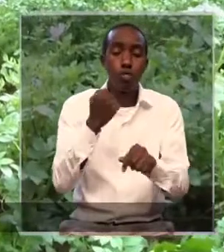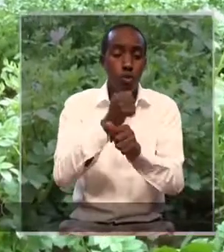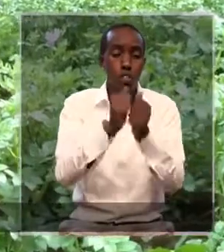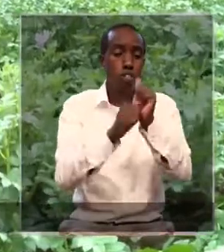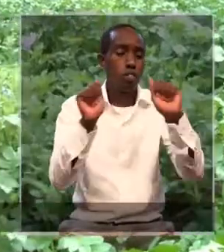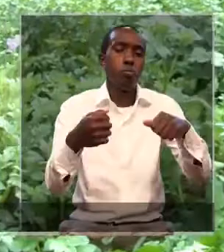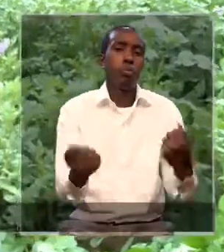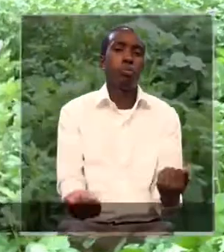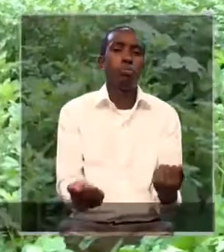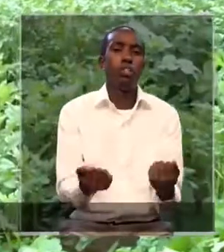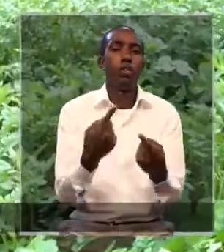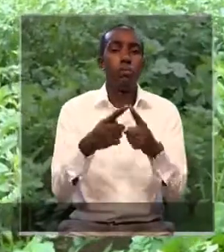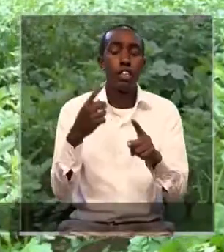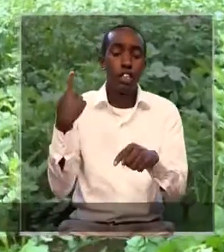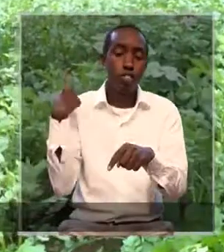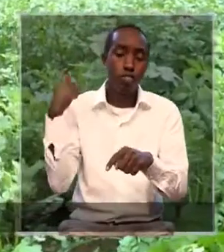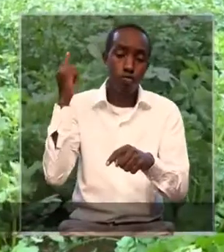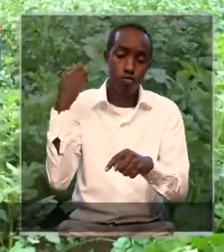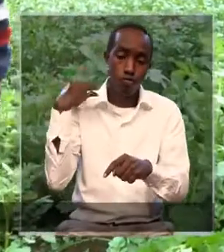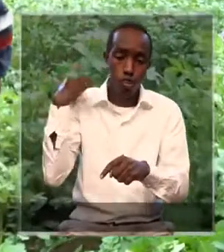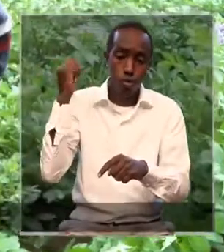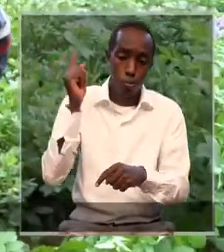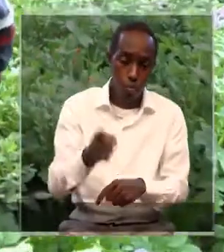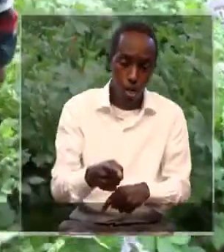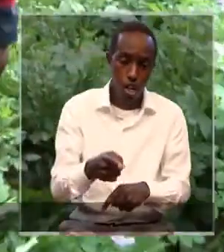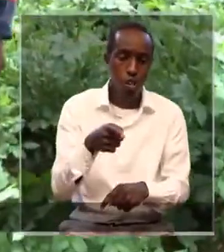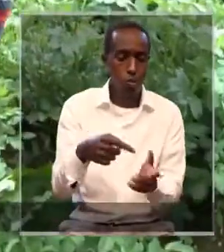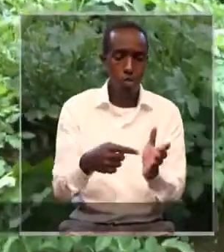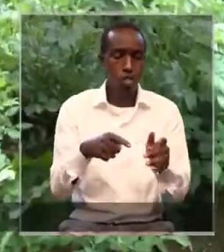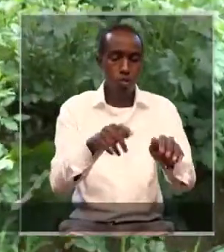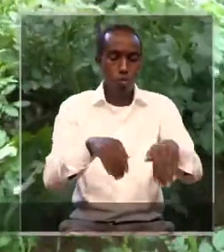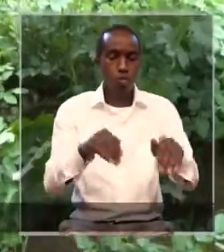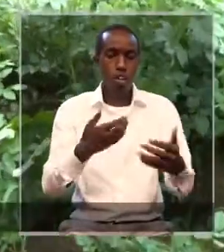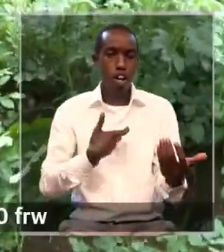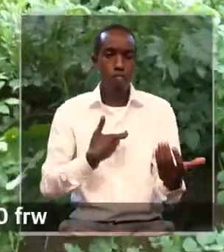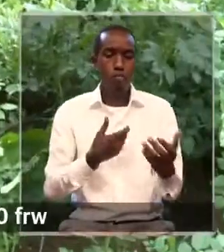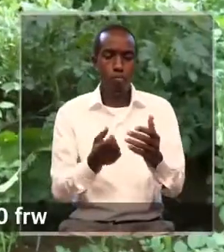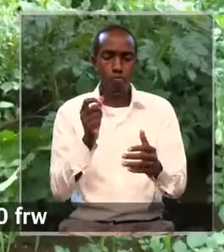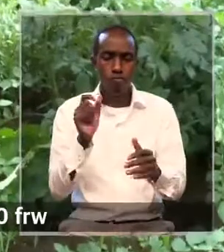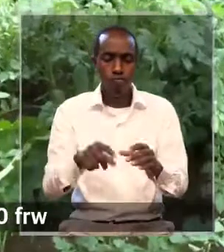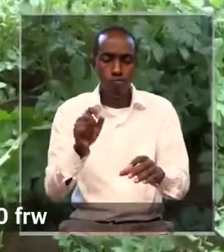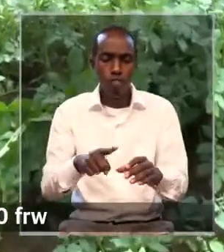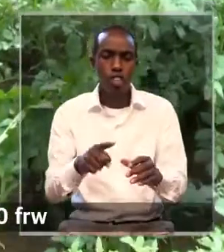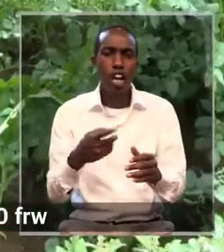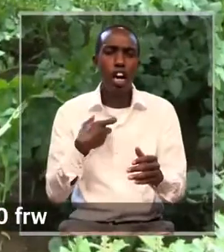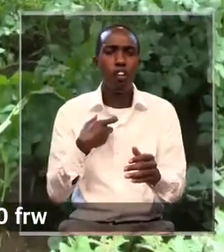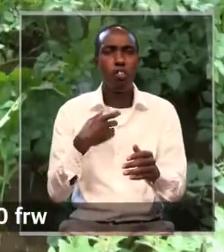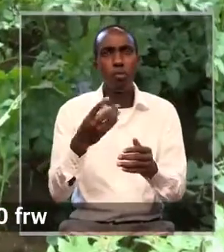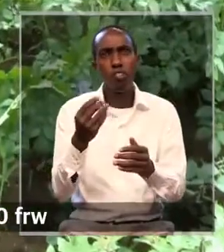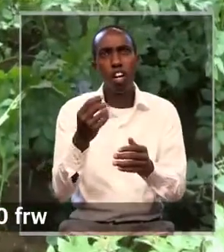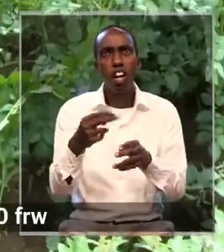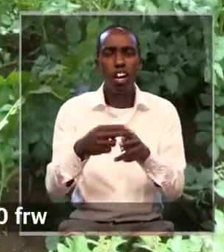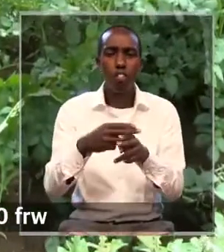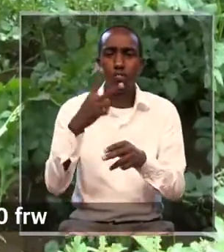kwikorera atabishoboye. Ariko aho VSO iziye uyu ni umurima iyi mbuti iteyemo iduhagazeho gaciro